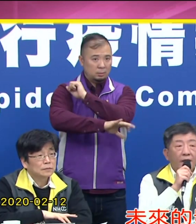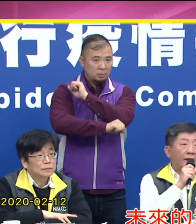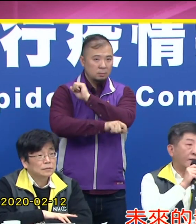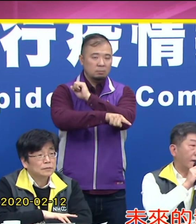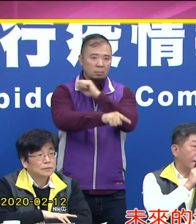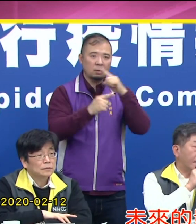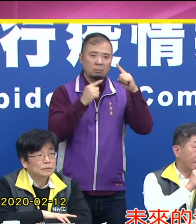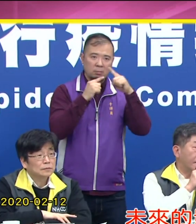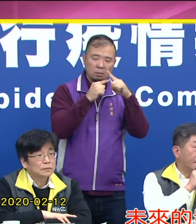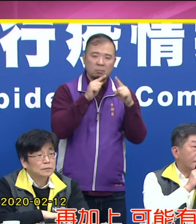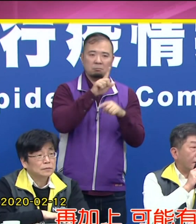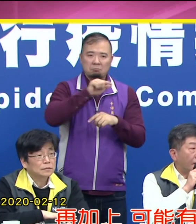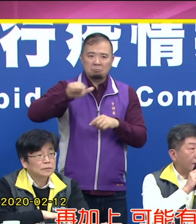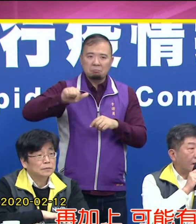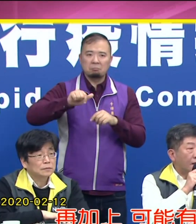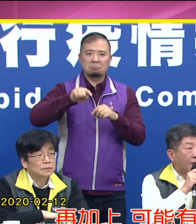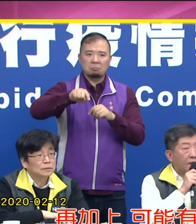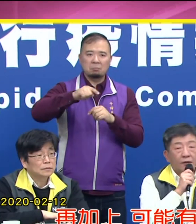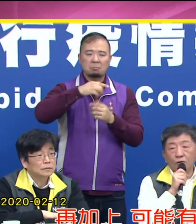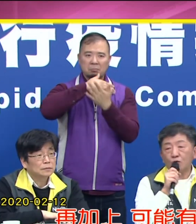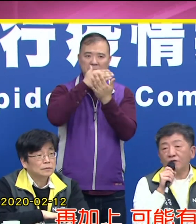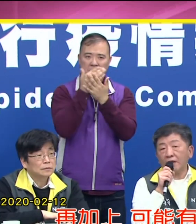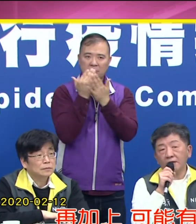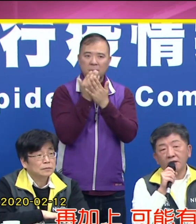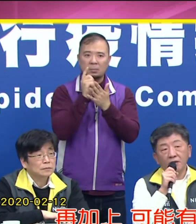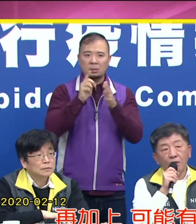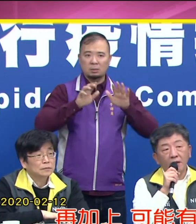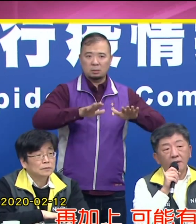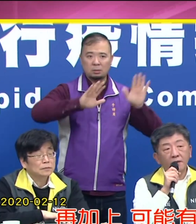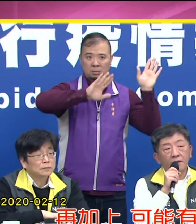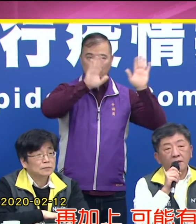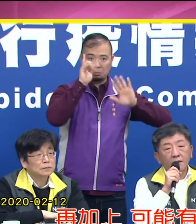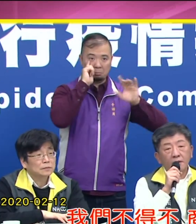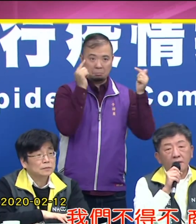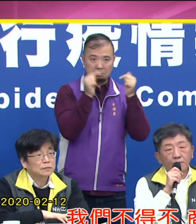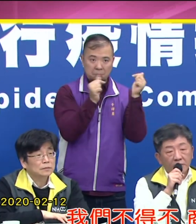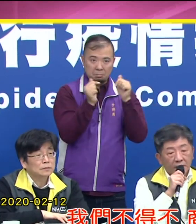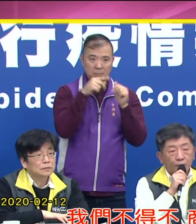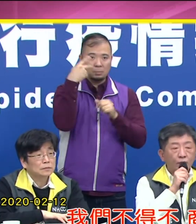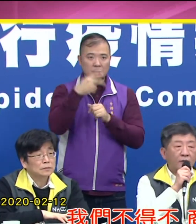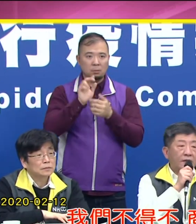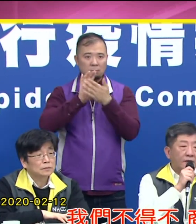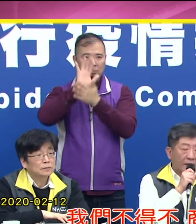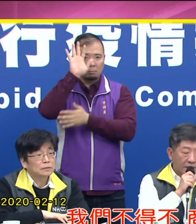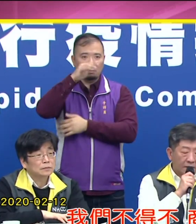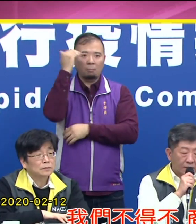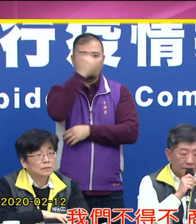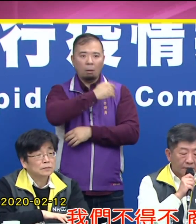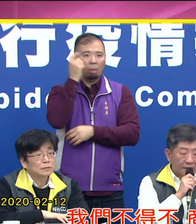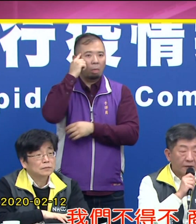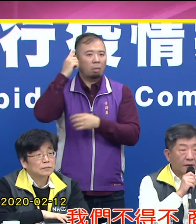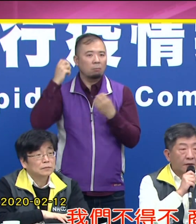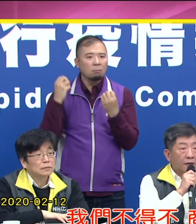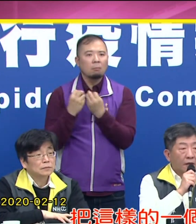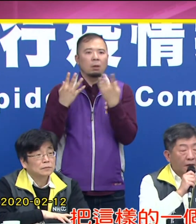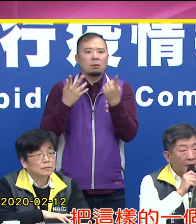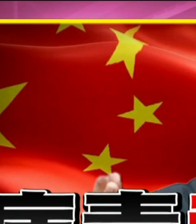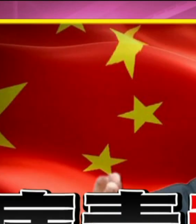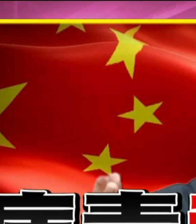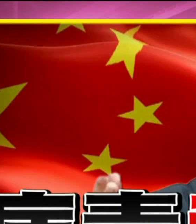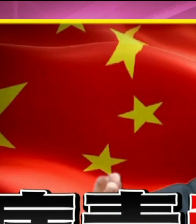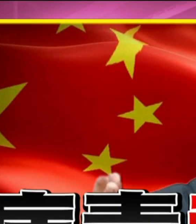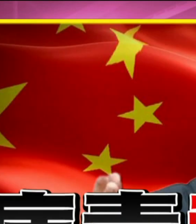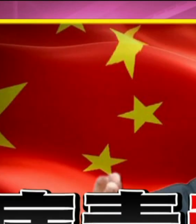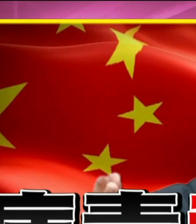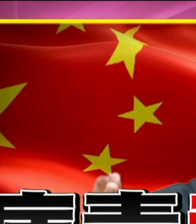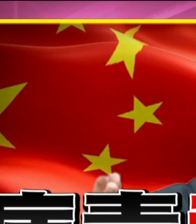说，事实上这只病毒跟真的好像比我们想象中的更厉害。那我们在讲说这只病毒很厉害的情况之下呢，很有意